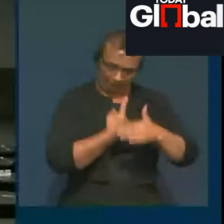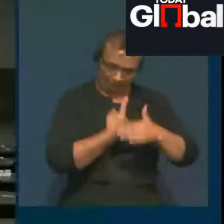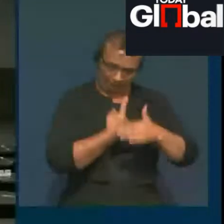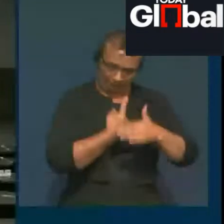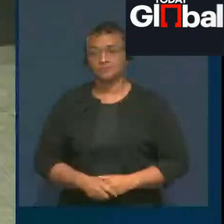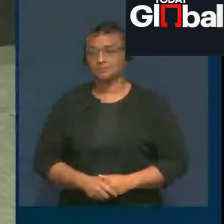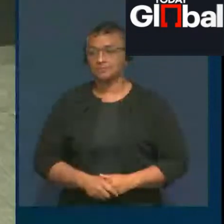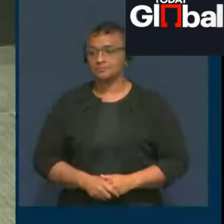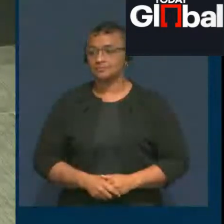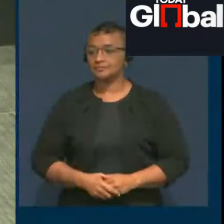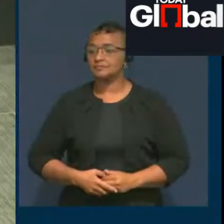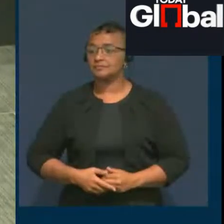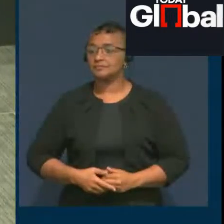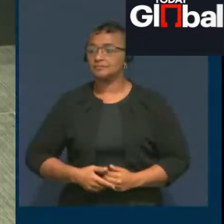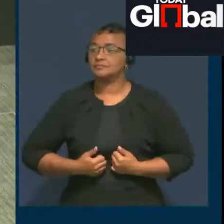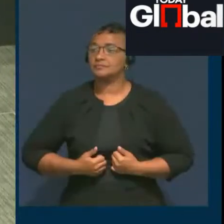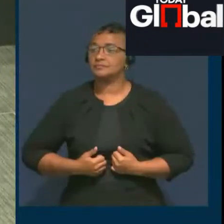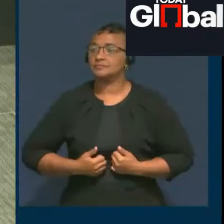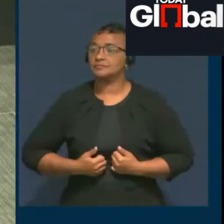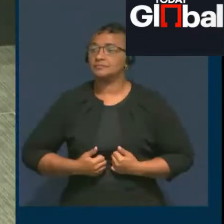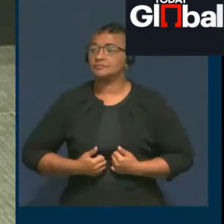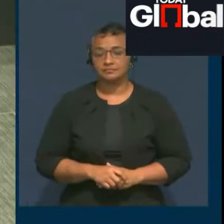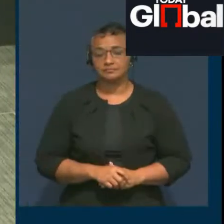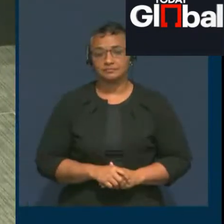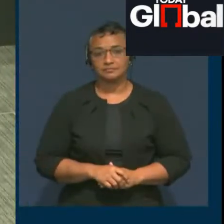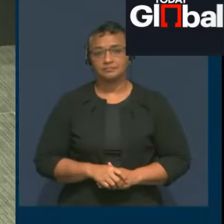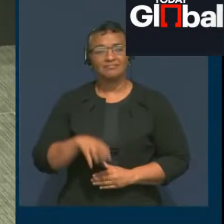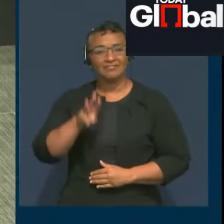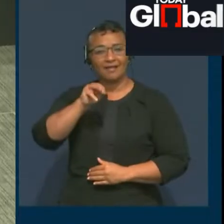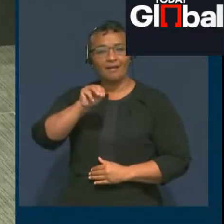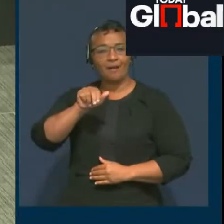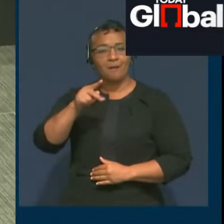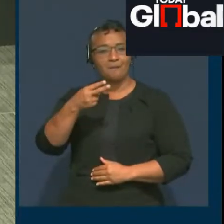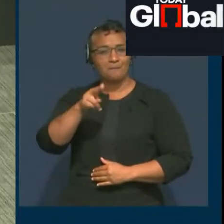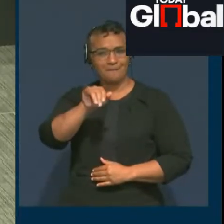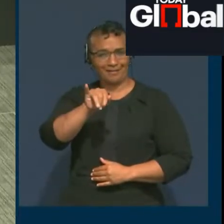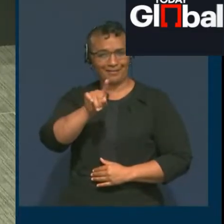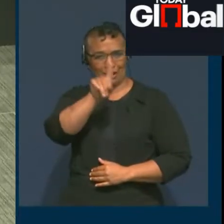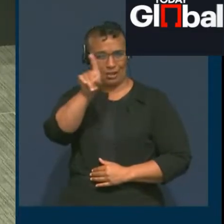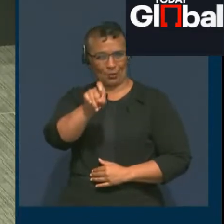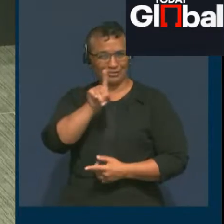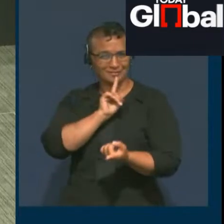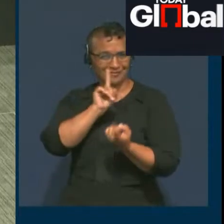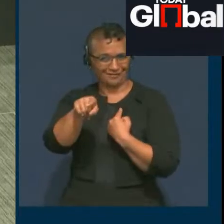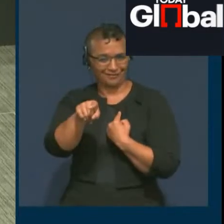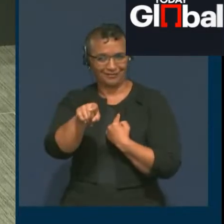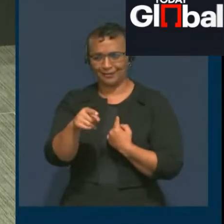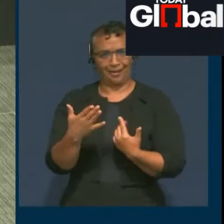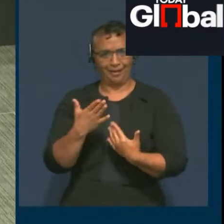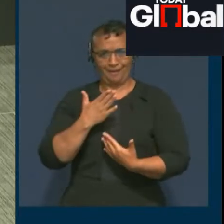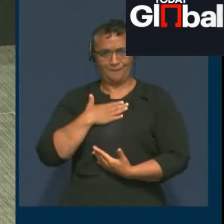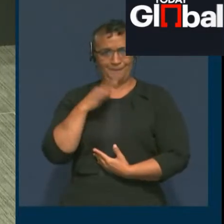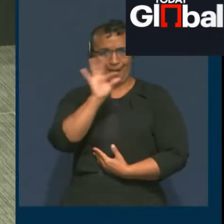بسيط. هل يتم اختيار الأعضاء أم Well, my question is a simple, straightforward